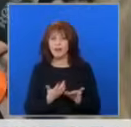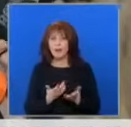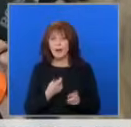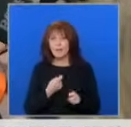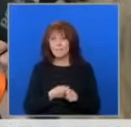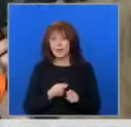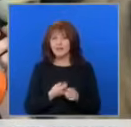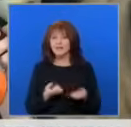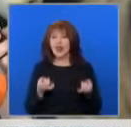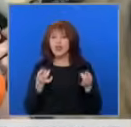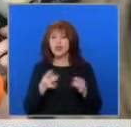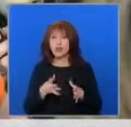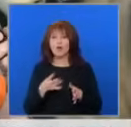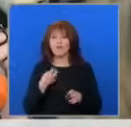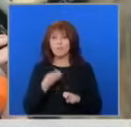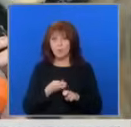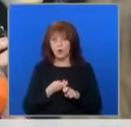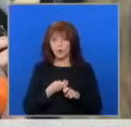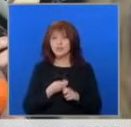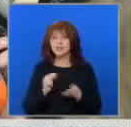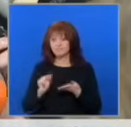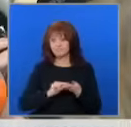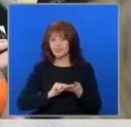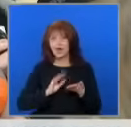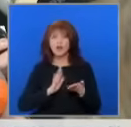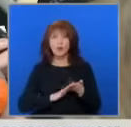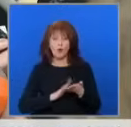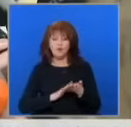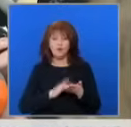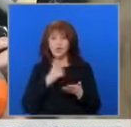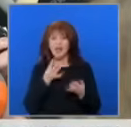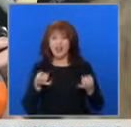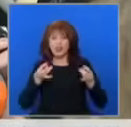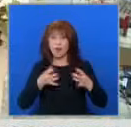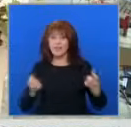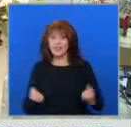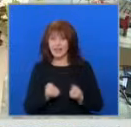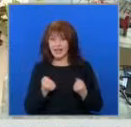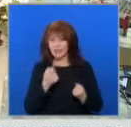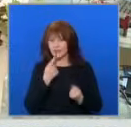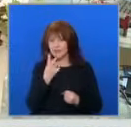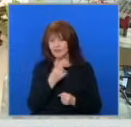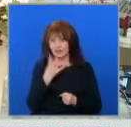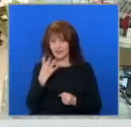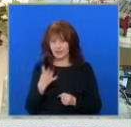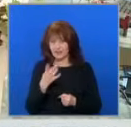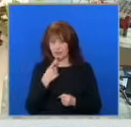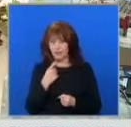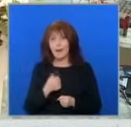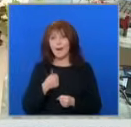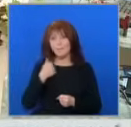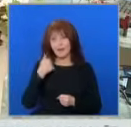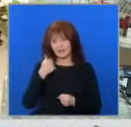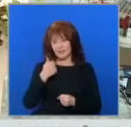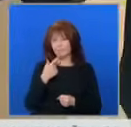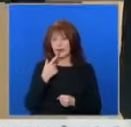нови болници и изключването на договори по нови дейности през 2024 година. От БСП убедиха мнозинството, че